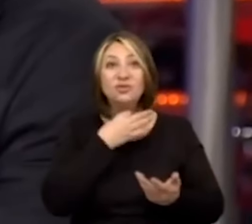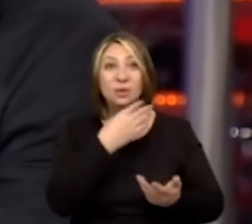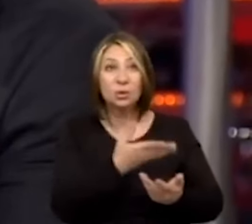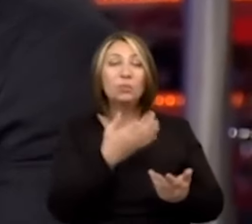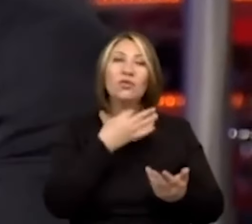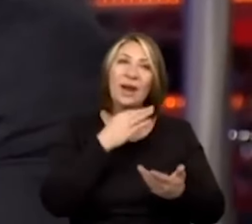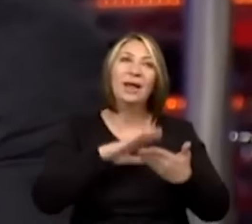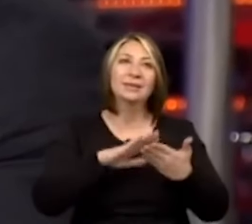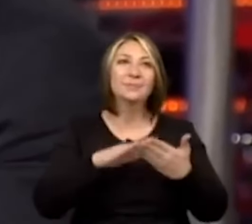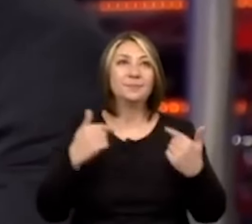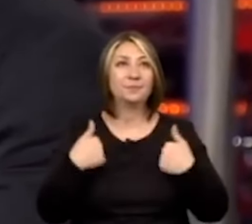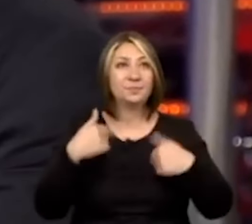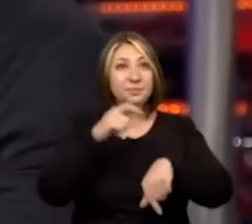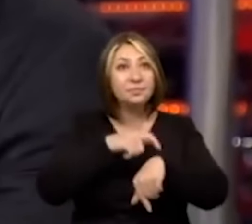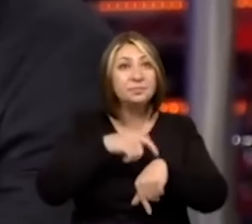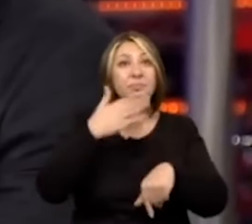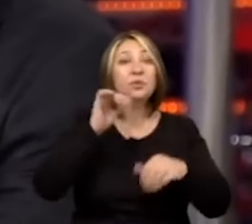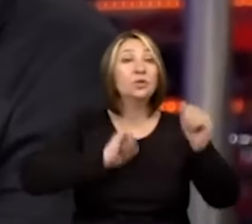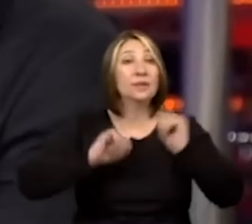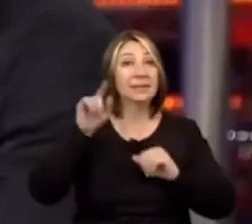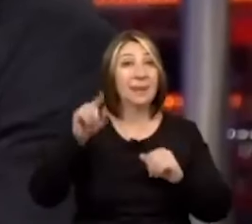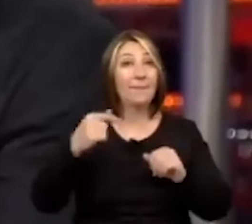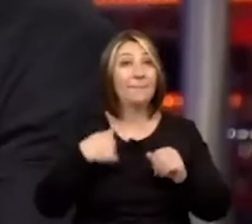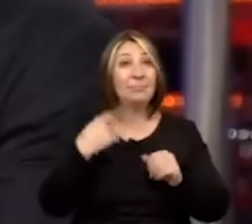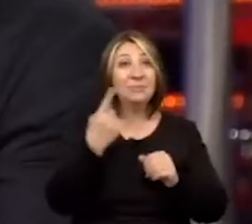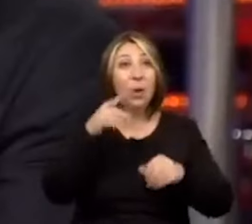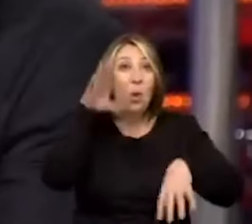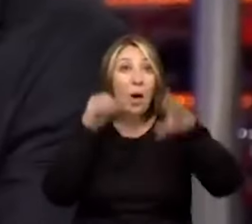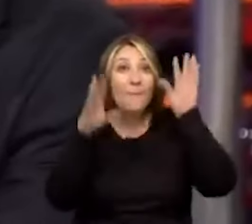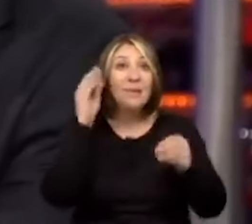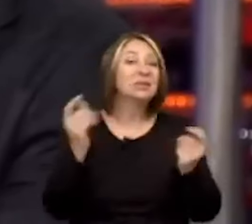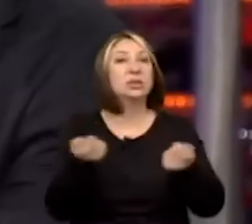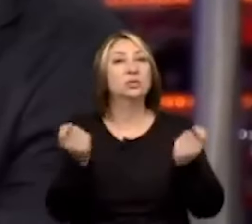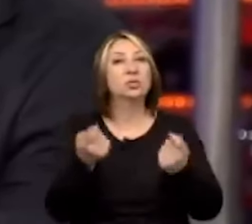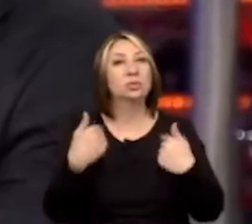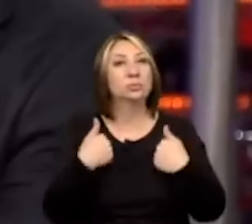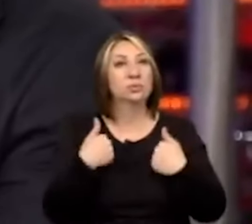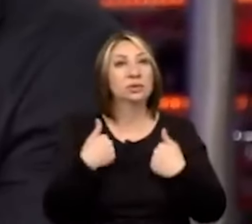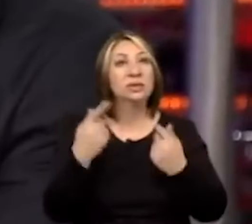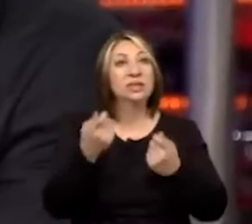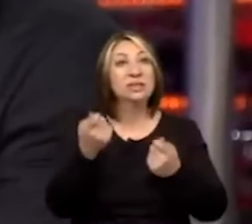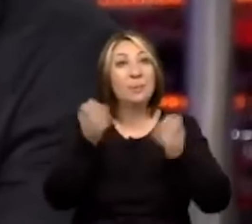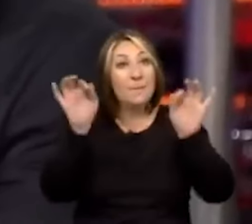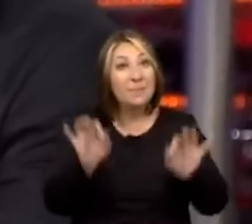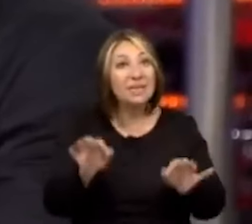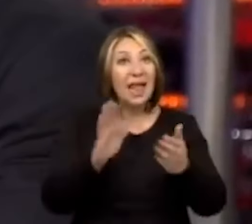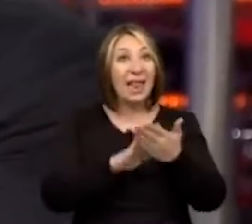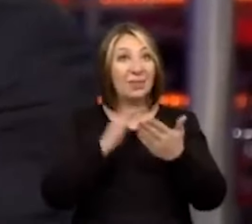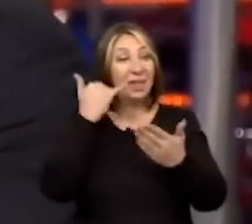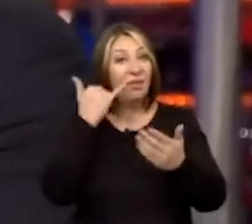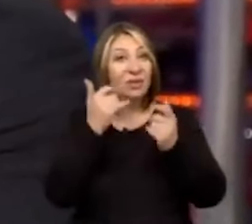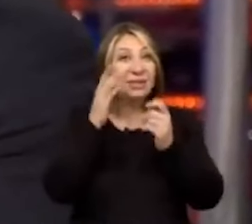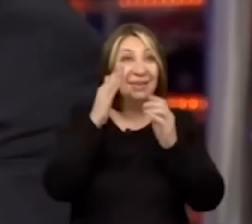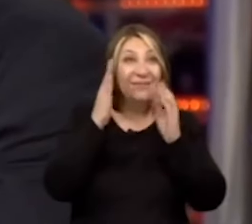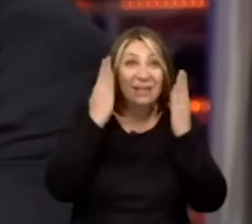ediyorum. Lütfen arkadaşlar, benim zamanımda yoktu üniversitedeyken. Ben bir şeyler öğrenmek için çabalıyordum. İş yerine başladığımda da elimde telefon,